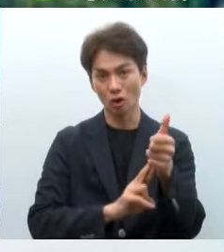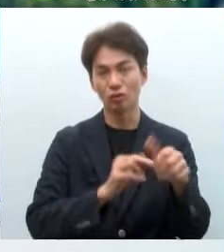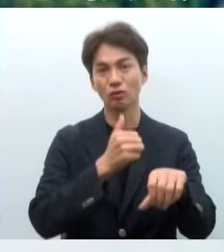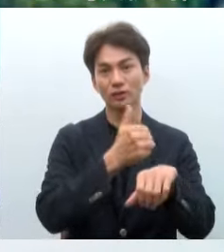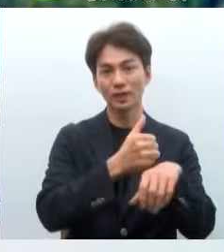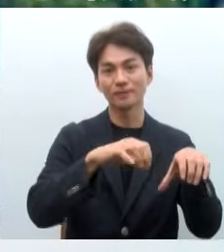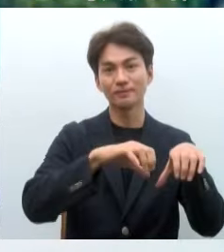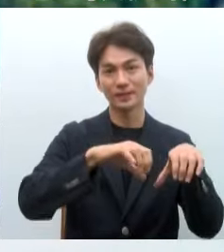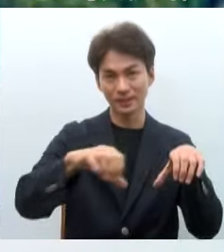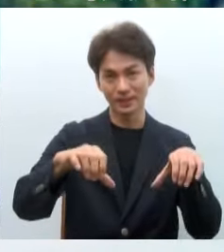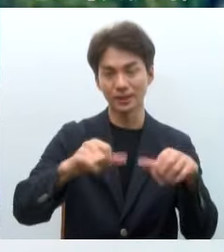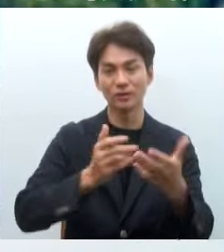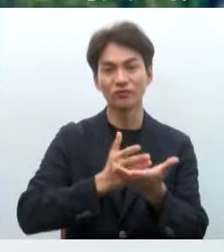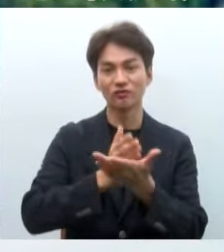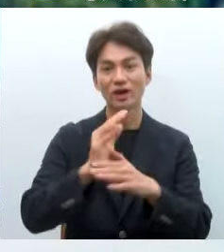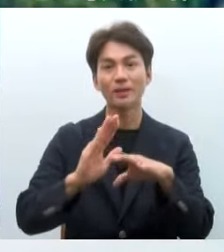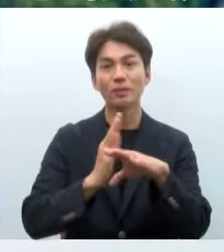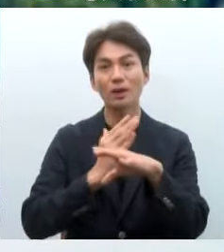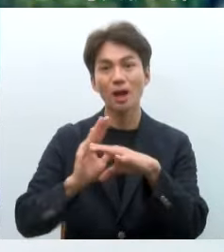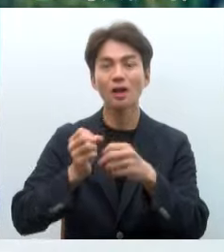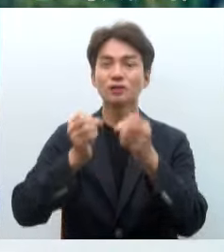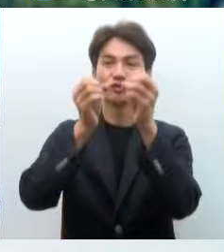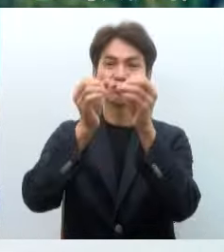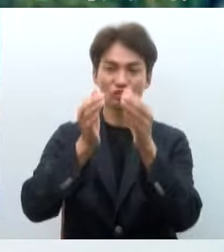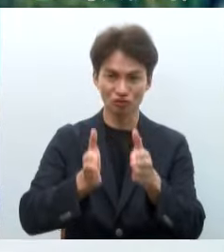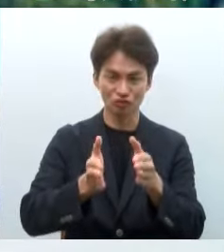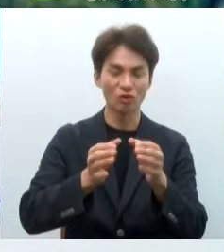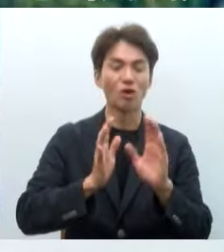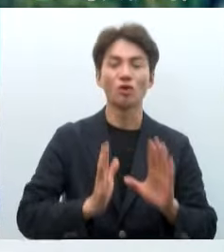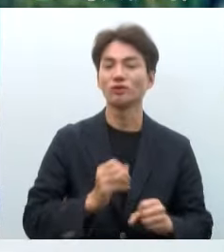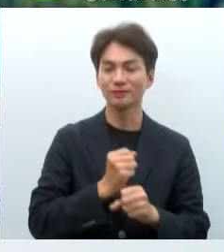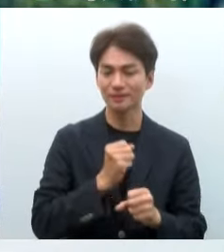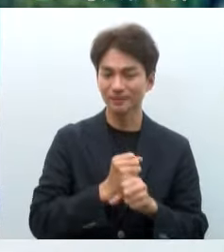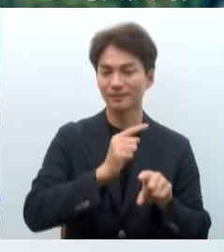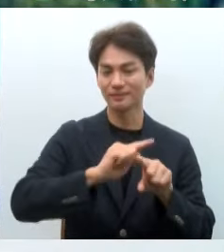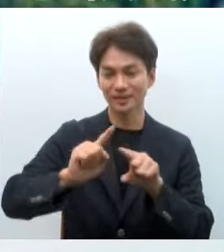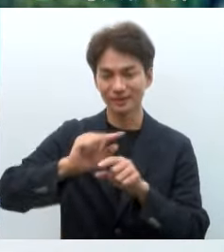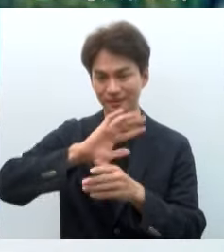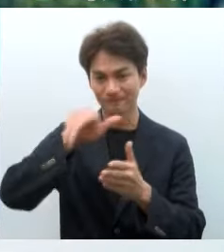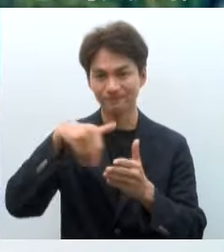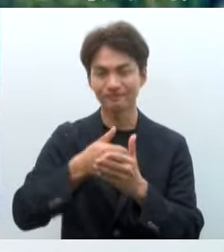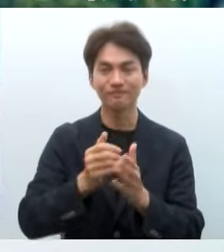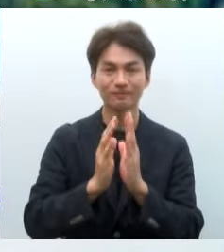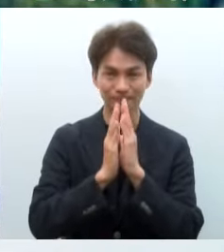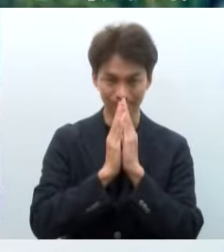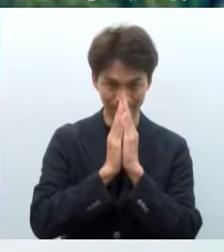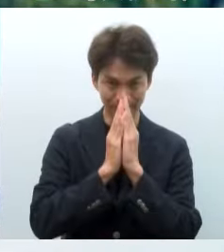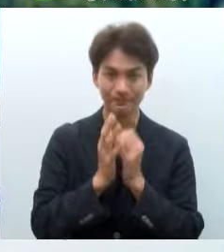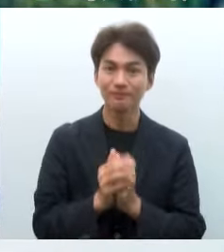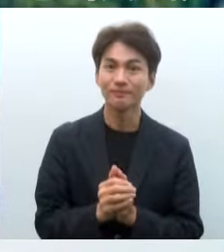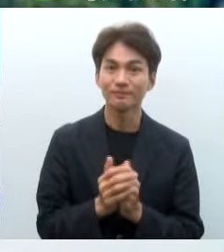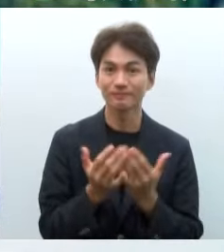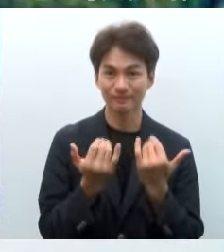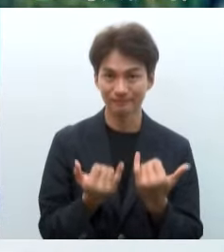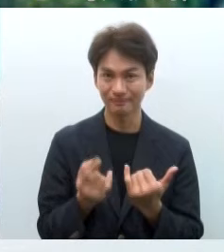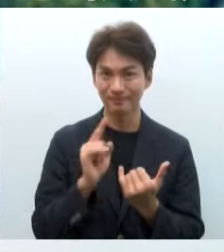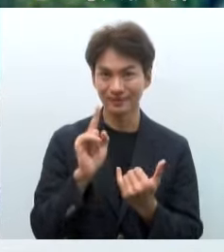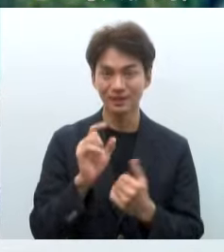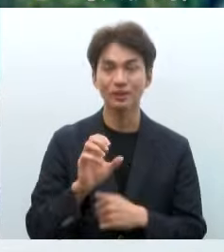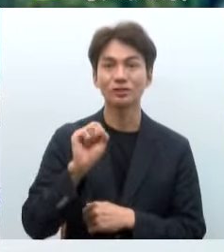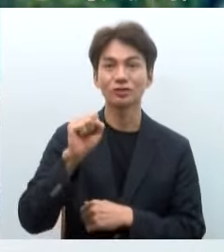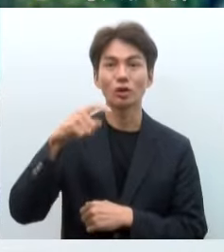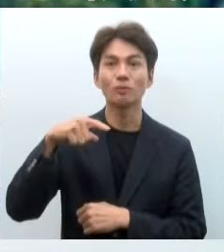กษาเทศผู้บริหารคุณครูนะครับและบุคลากรทางการศึกษาทุกท่านนะครับในส่วนของสพร.นะ